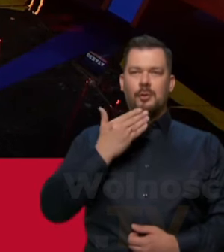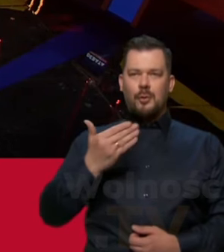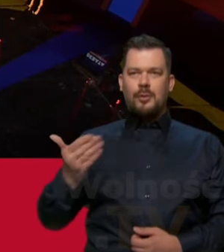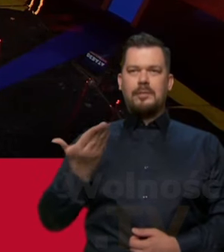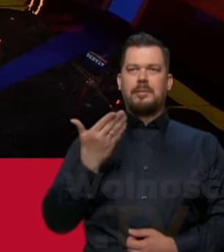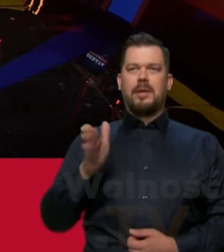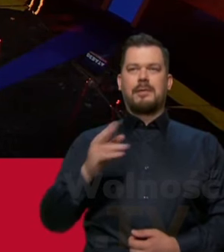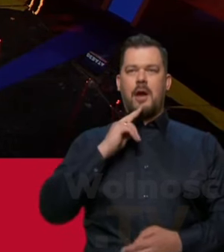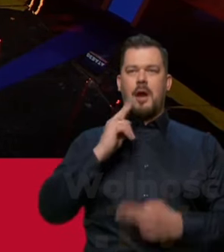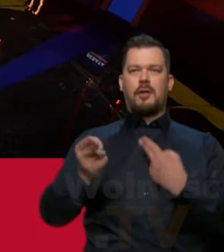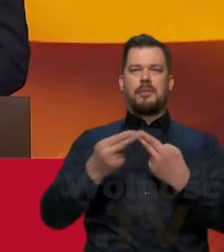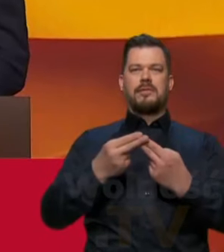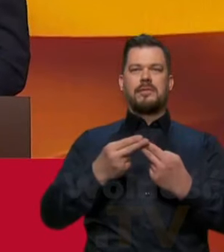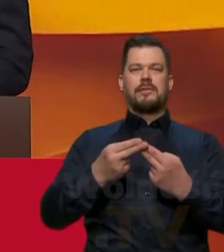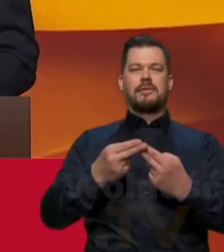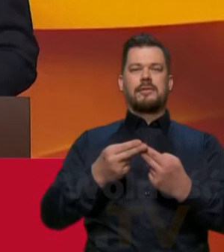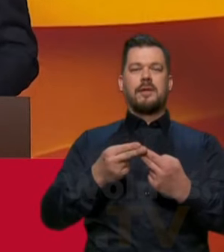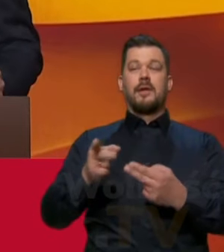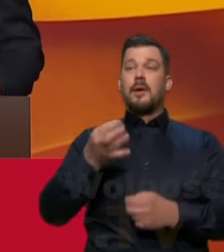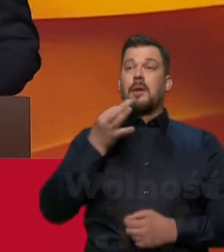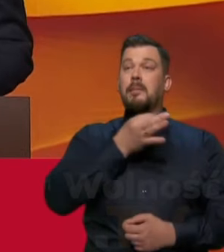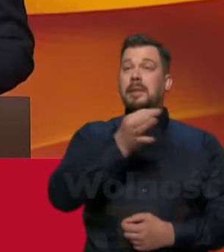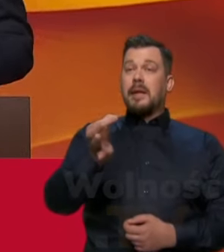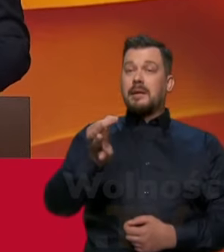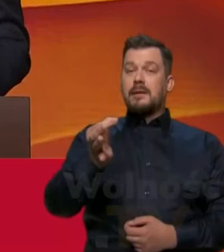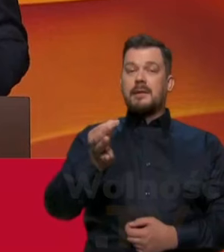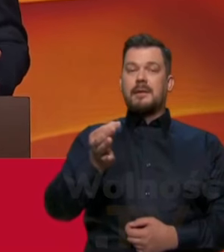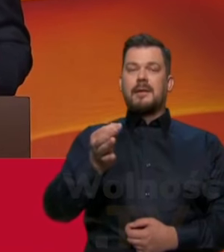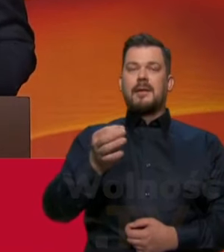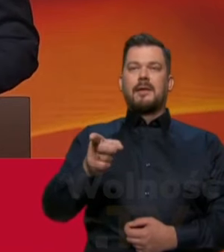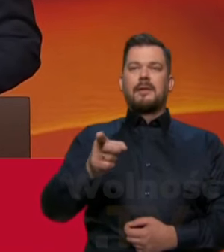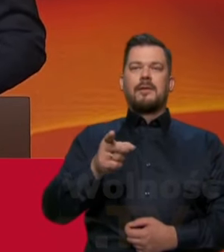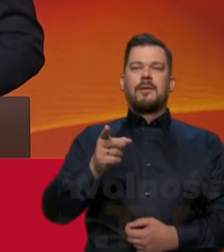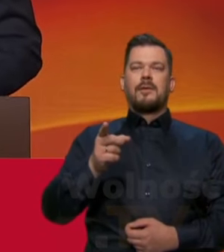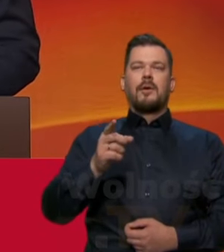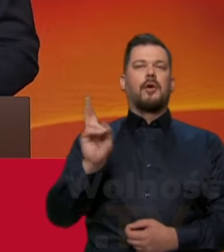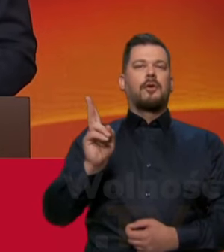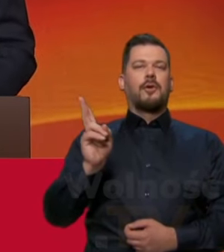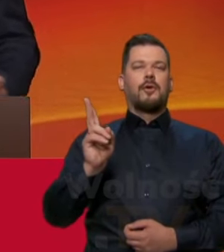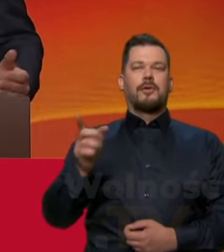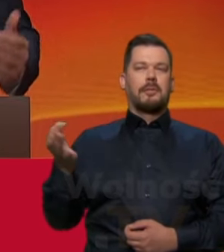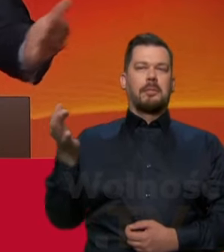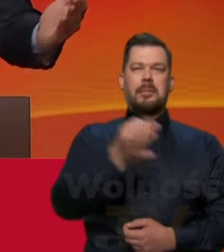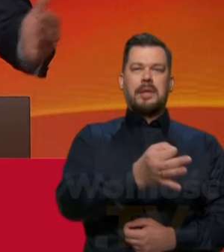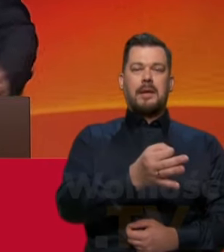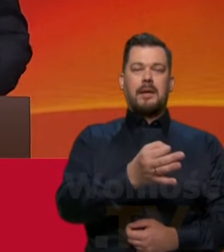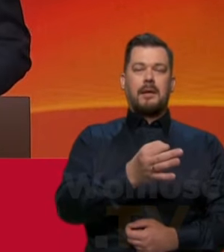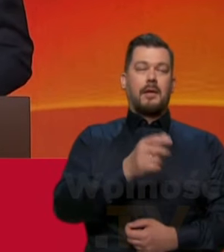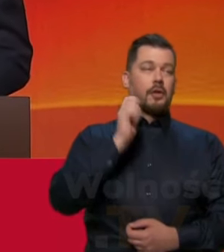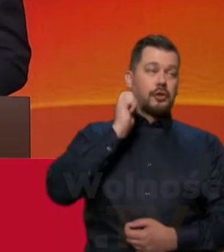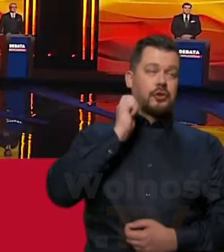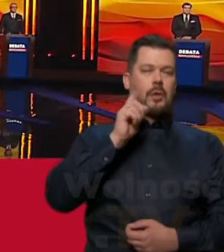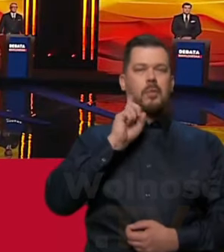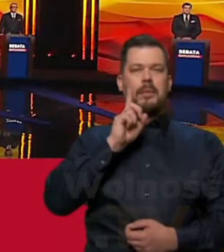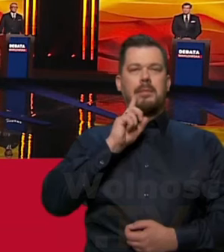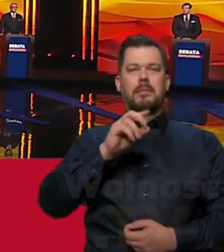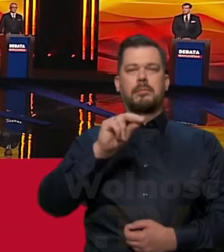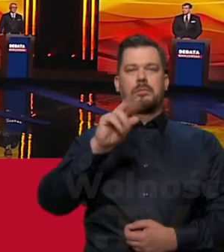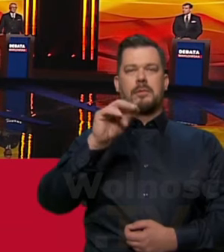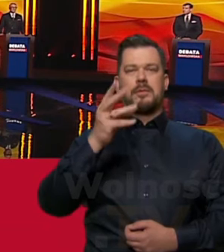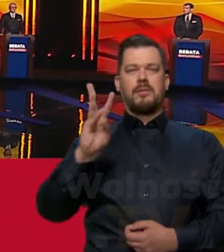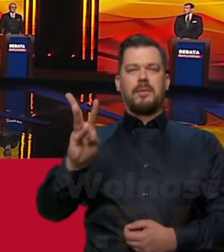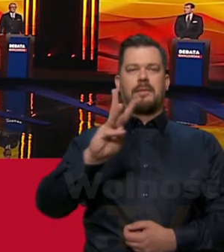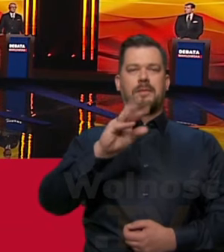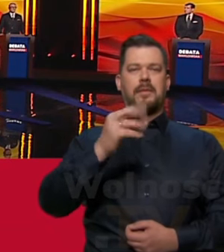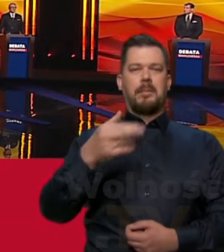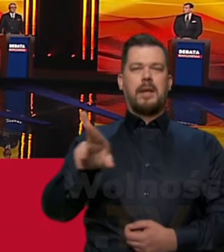za odpowiedź. Tym samym pytanie zada dowolnemu kandydatowi bądź kandydatce Przemysław Wipler.